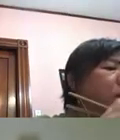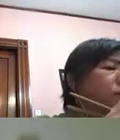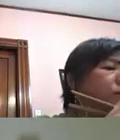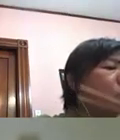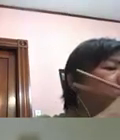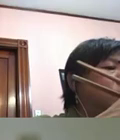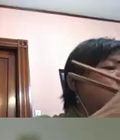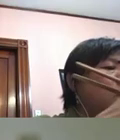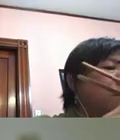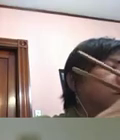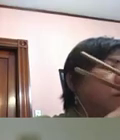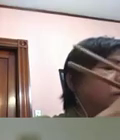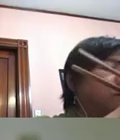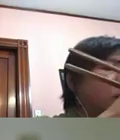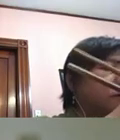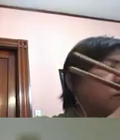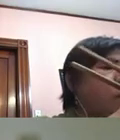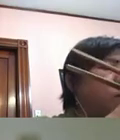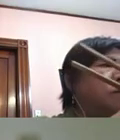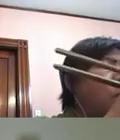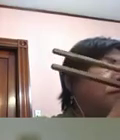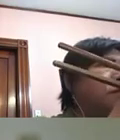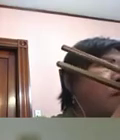Marcos đã trình